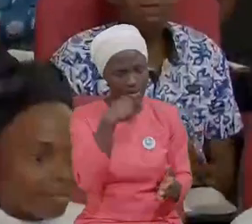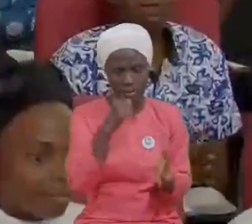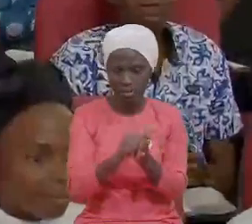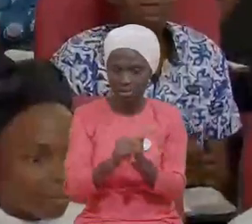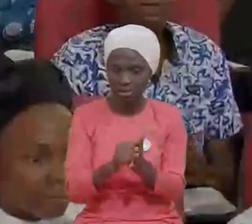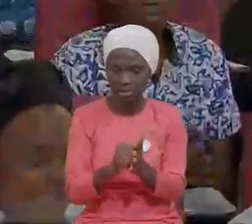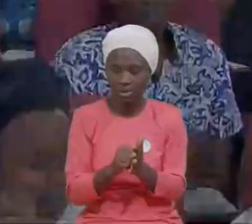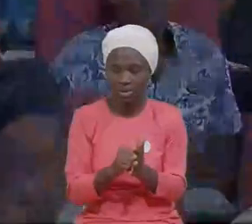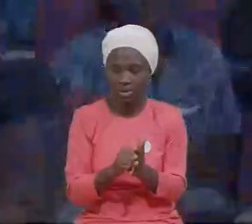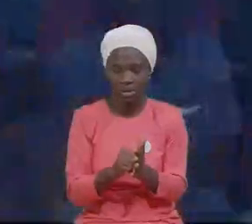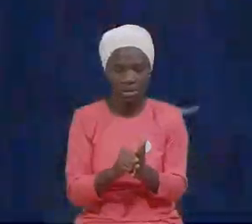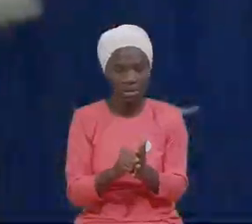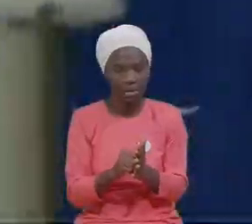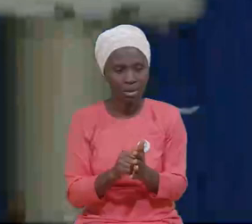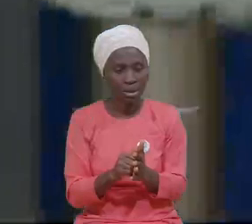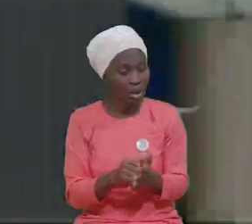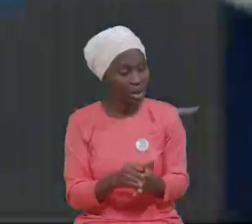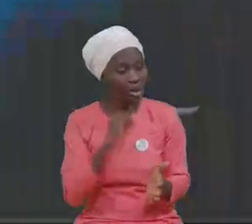dit, ah,